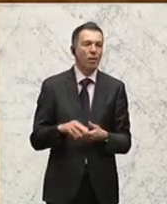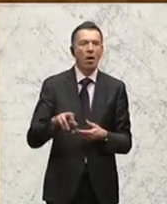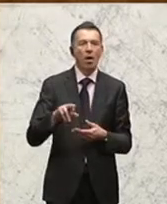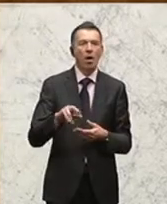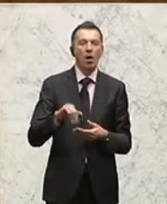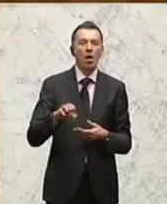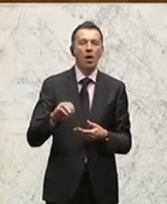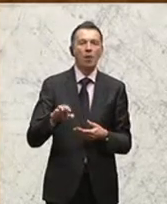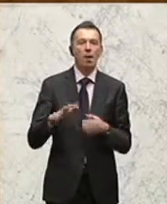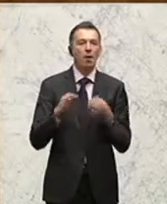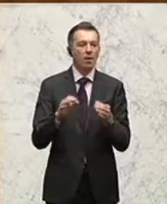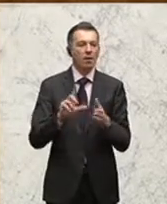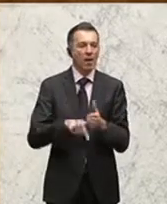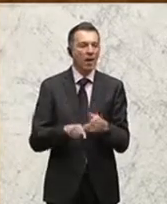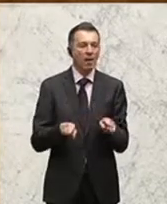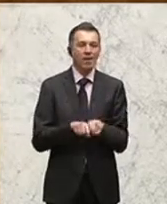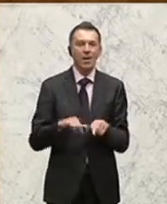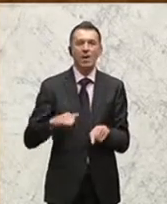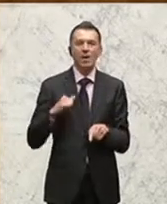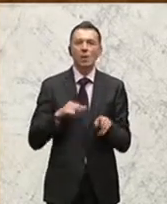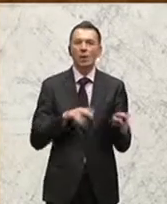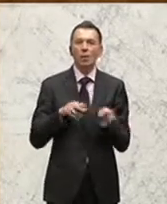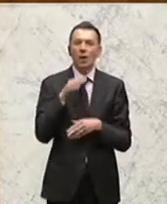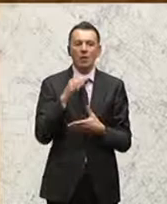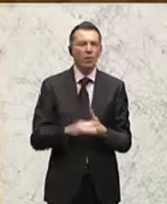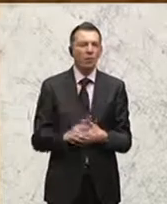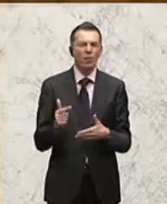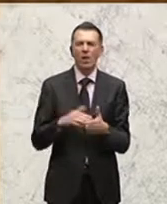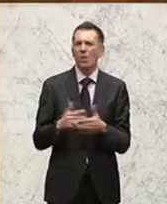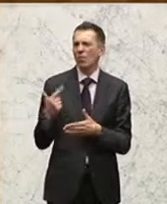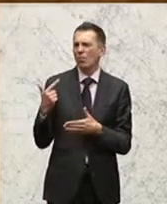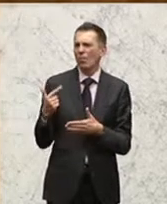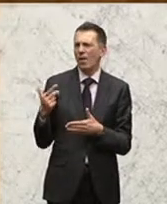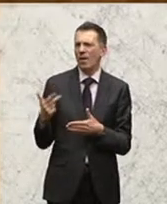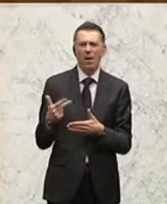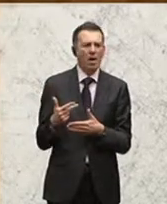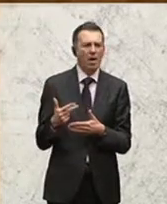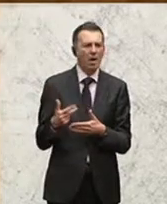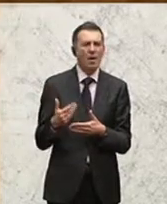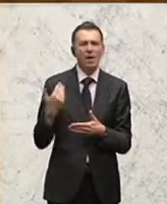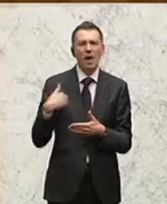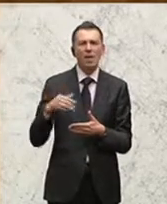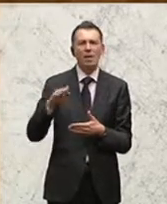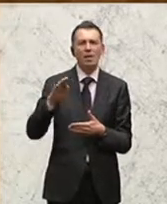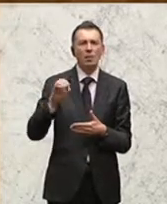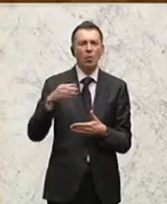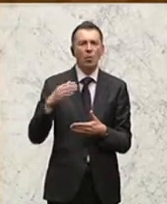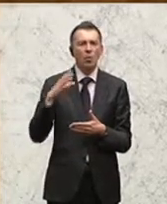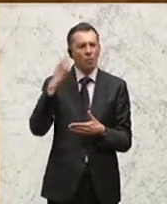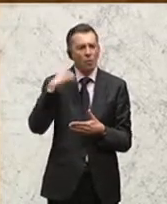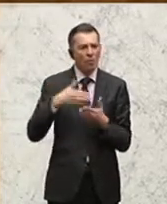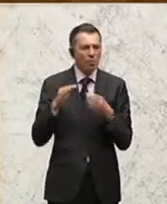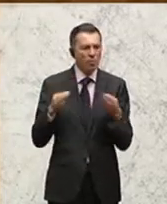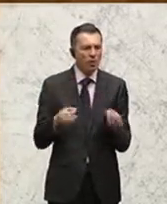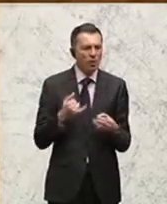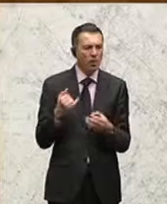leer. Das Gleiche ist mit dem Jugendgerichtshof. Also was in der Zeit, das war so 2002, 2003, Böhmdorfer war damals am Ruder, passiert ist,